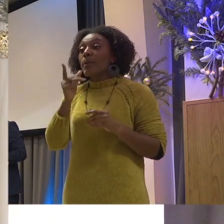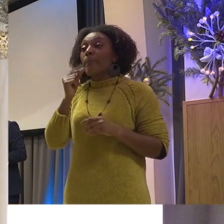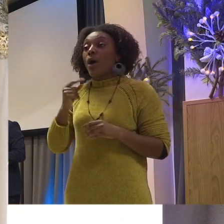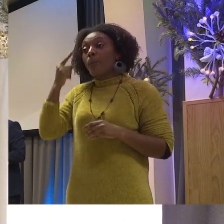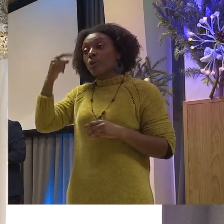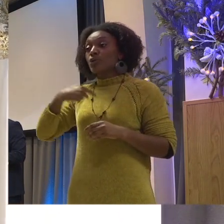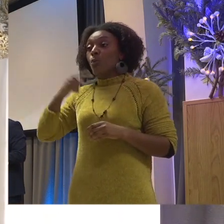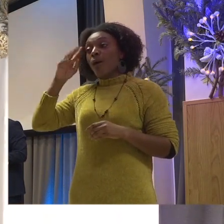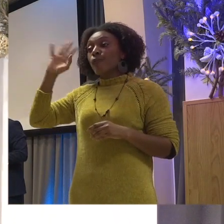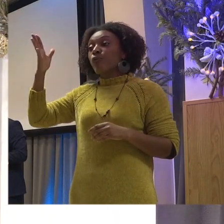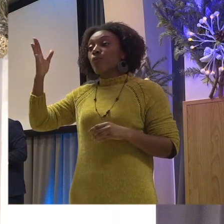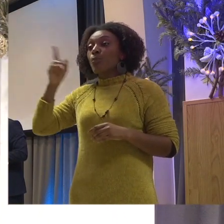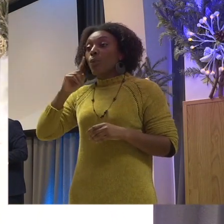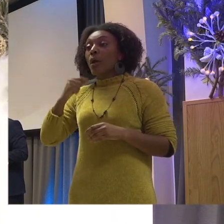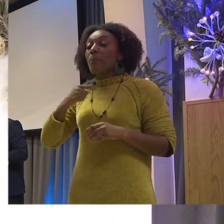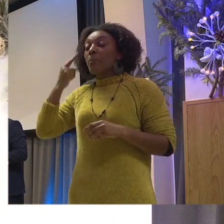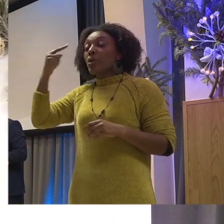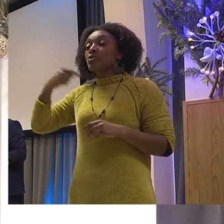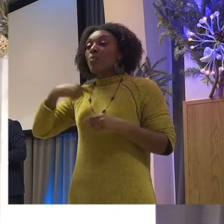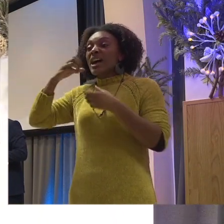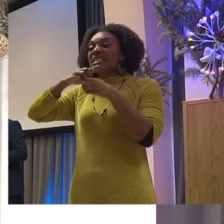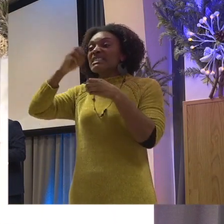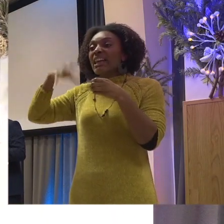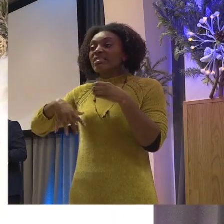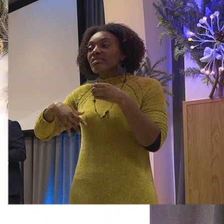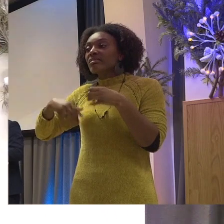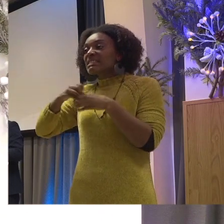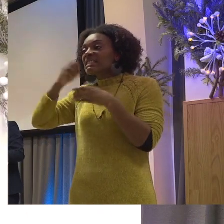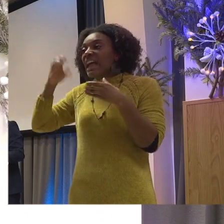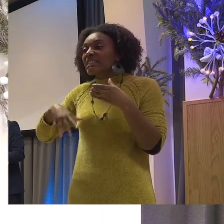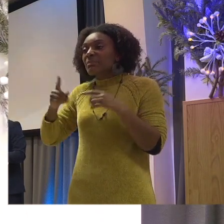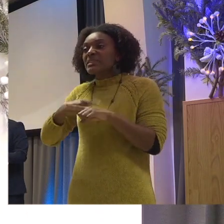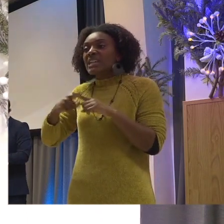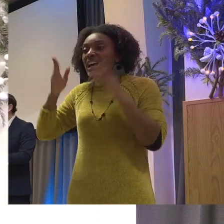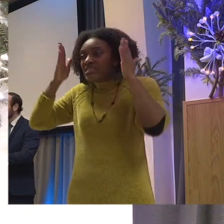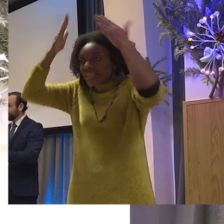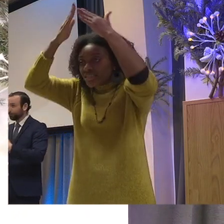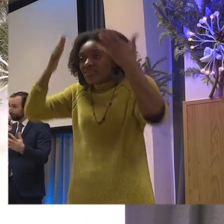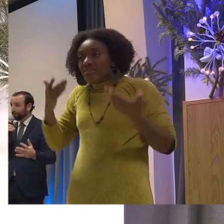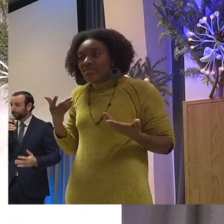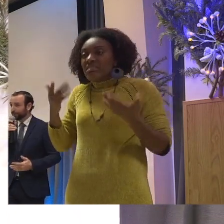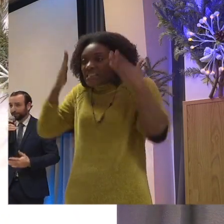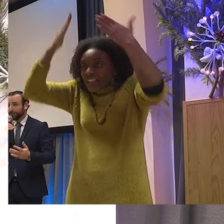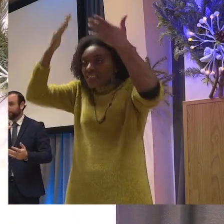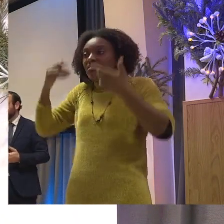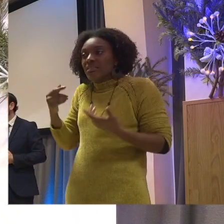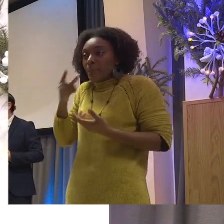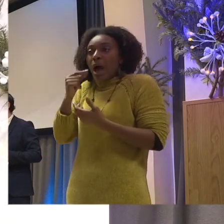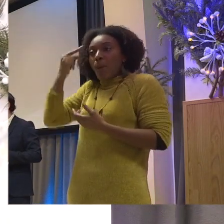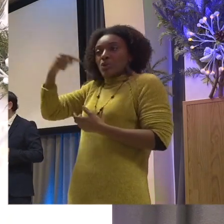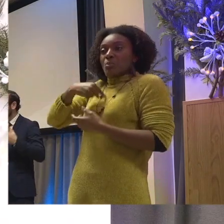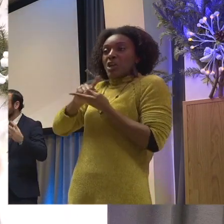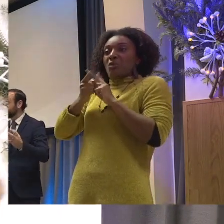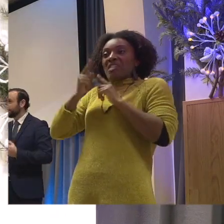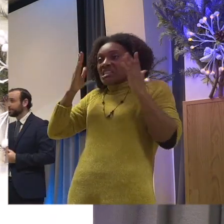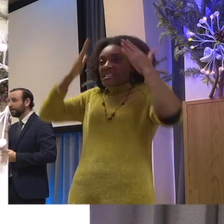Seigneur, pardonne-leur. Mais quand j'ai dit que j'étais allé dans telle église, Ma mère, qui est pourtant juive et qui ne connaît pas le Seigneur, elle dit